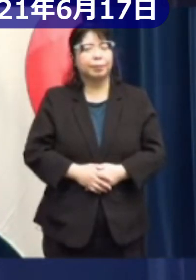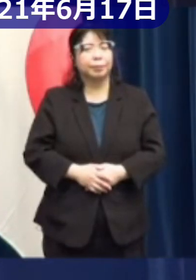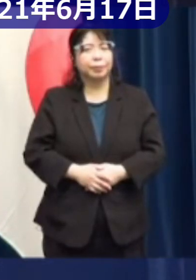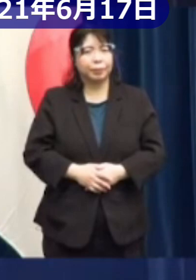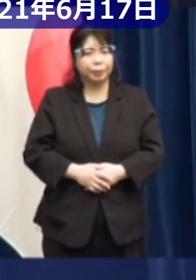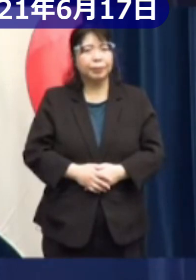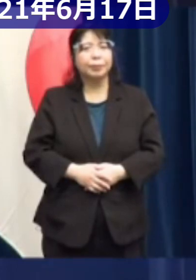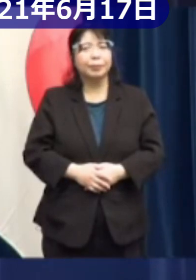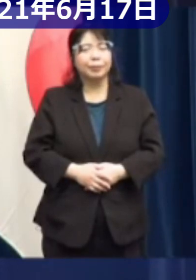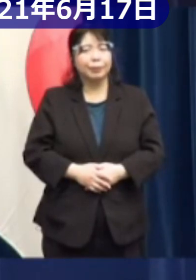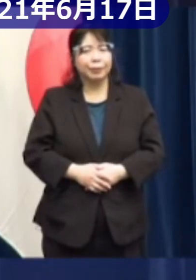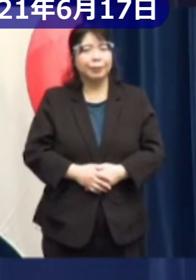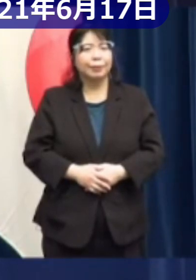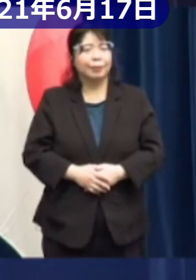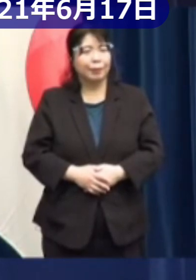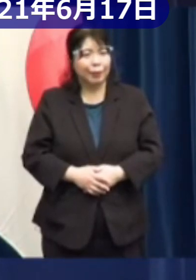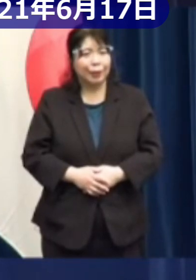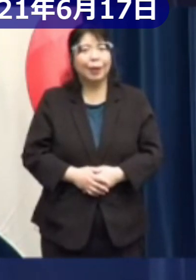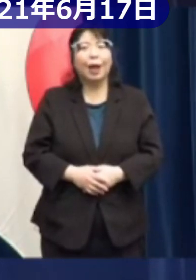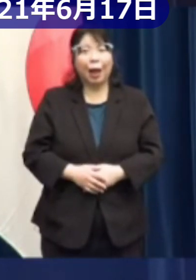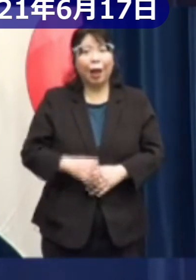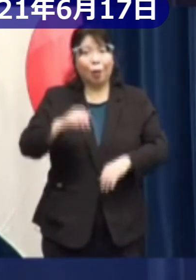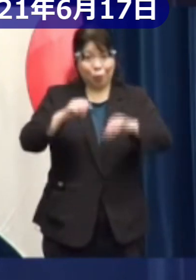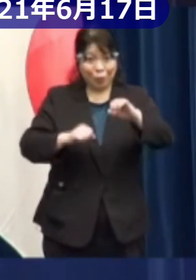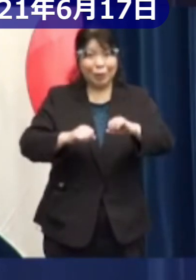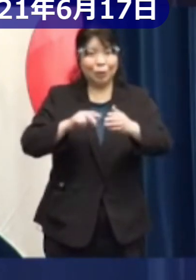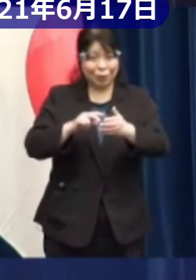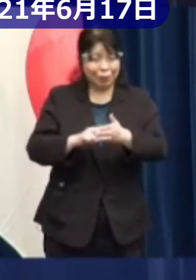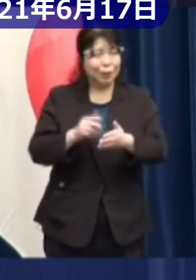はい、それではフリーランスの岩上さんどうぞ。